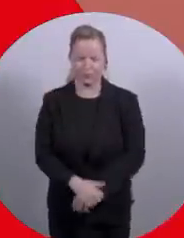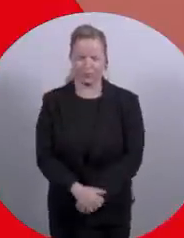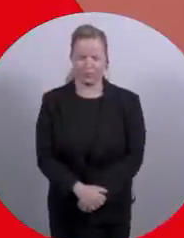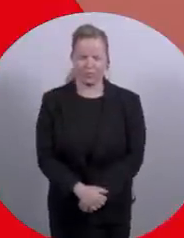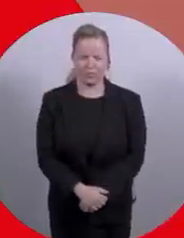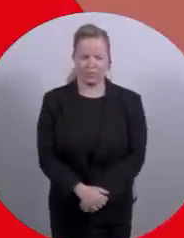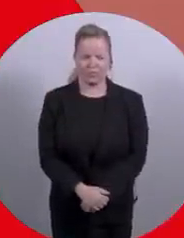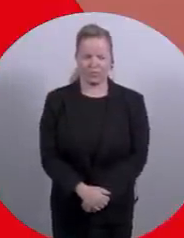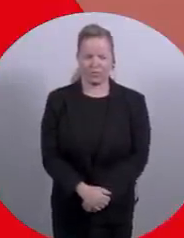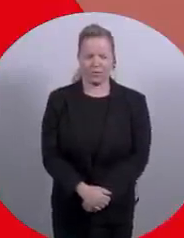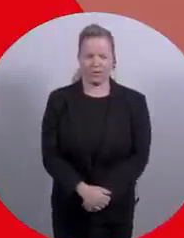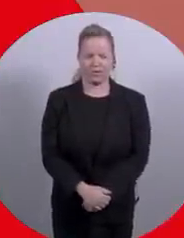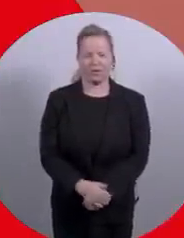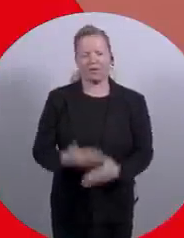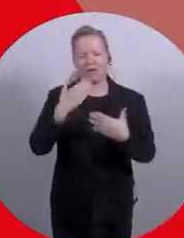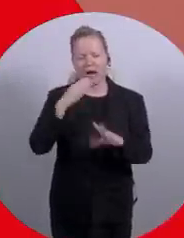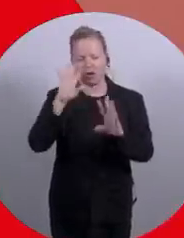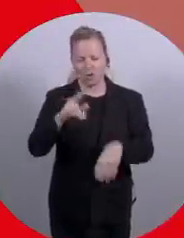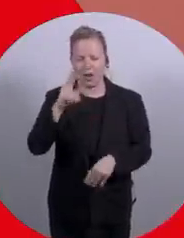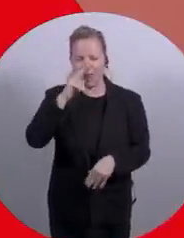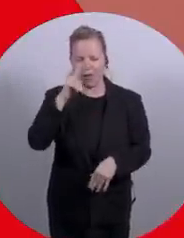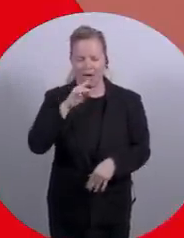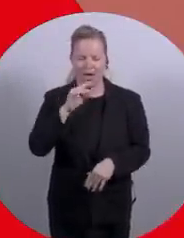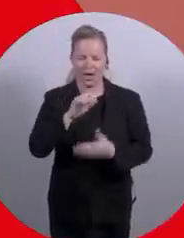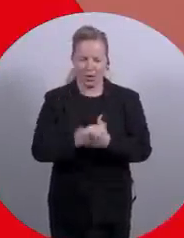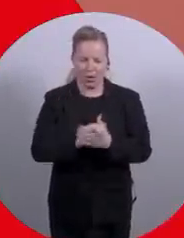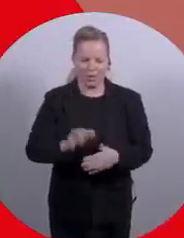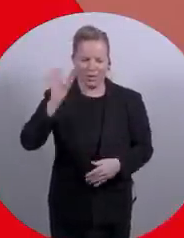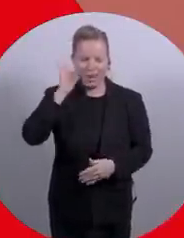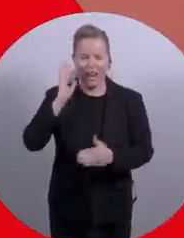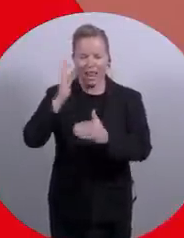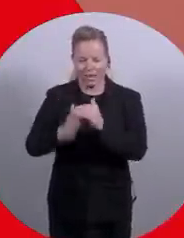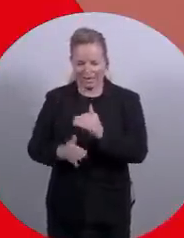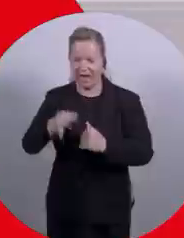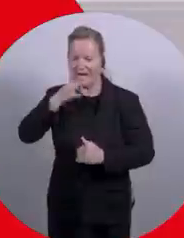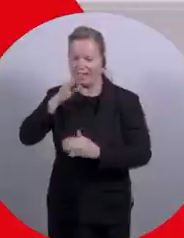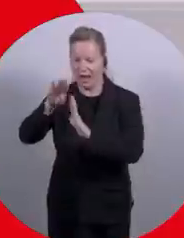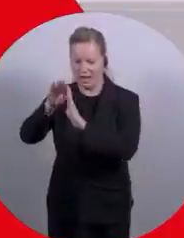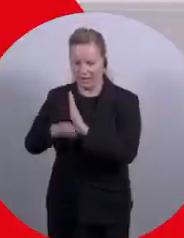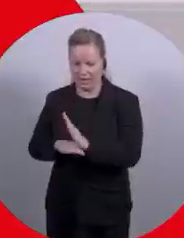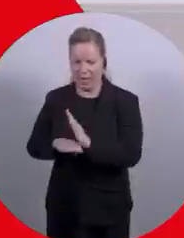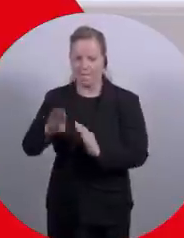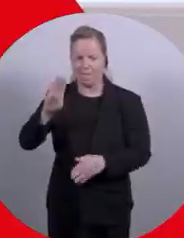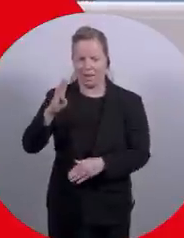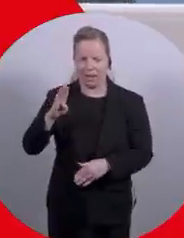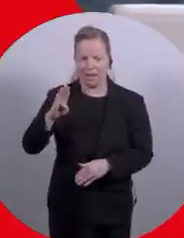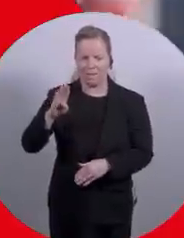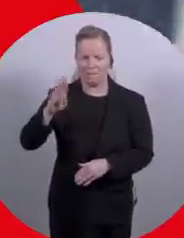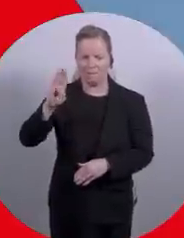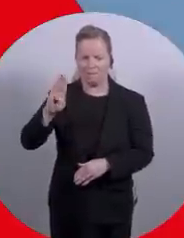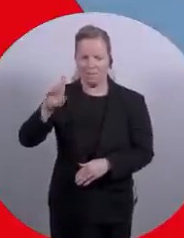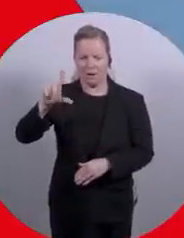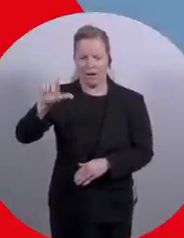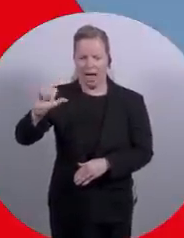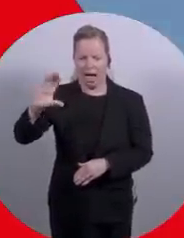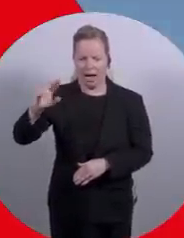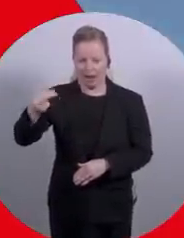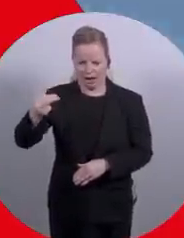danke schön Liebe Genossin und der letzte Rednerinnen Liste ist Genosse Benjamin Blach aus Innsbruck